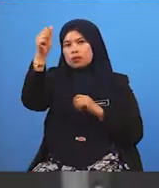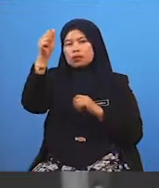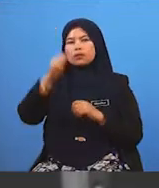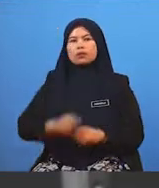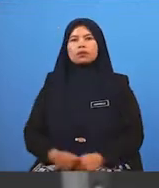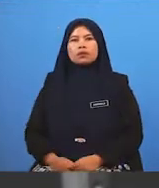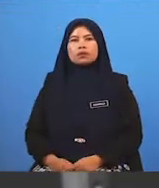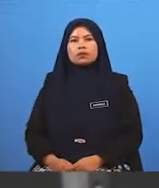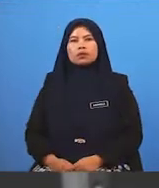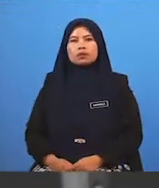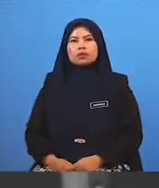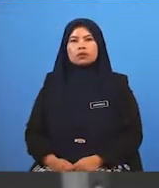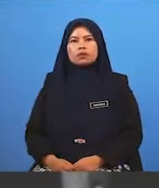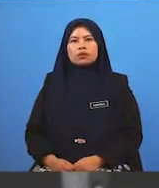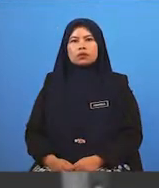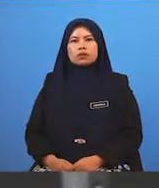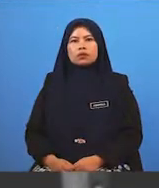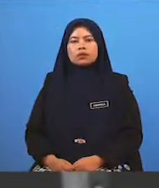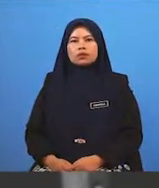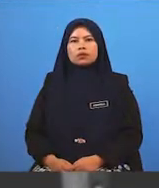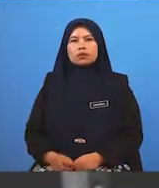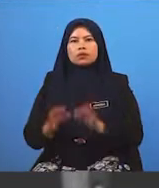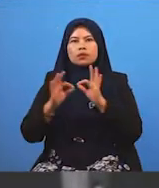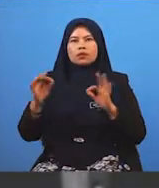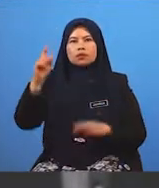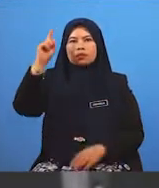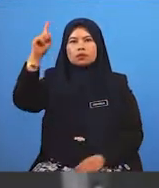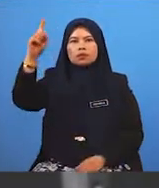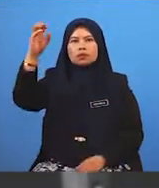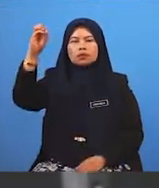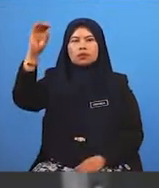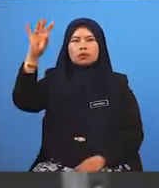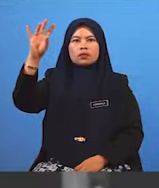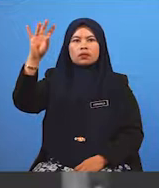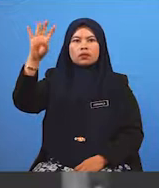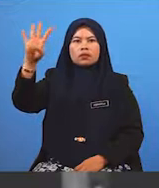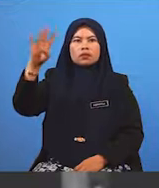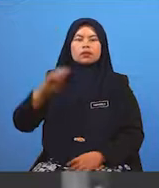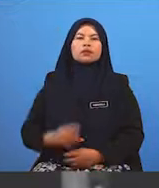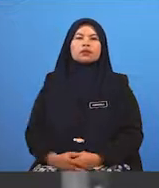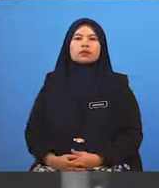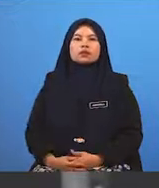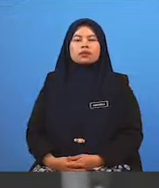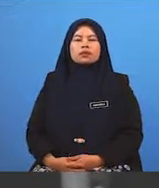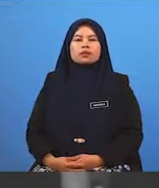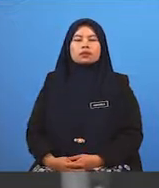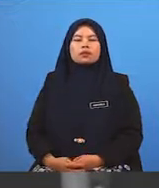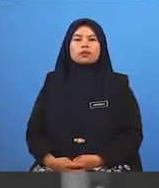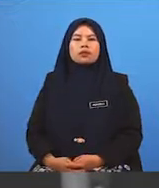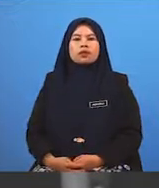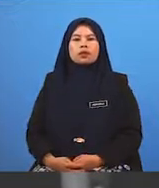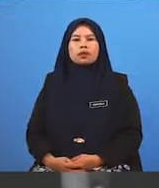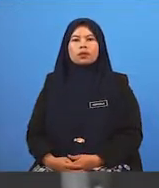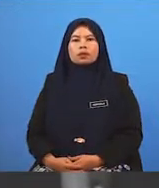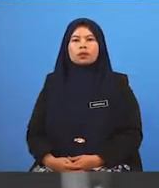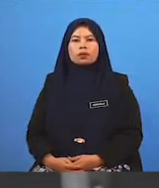Bismillahirrahmanirrahim. Wal takum minkum ummatun yad'una ilal khair wa ya'muruna bil ma'ruf wa yanhauna 'anil